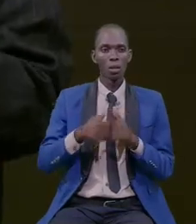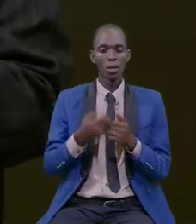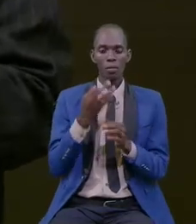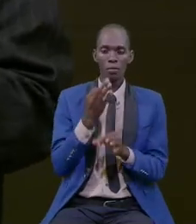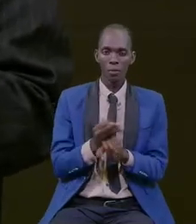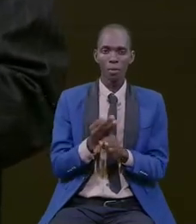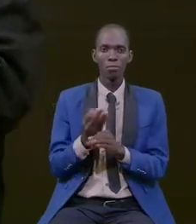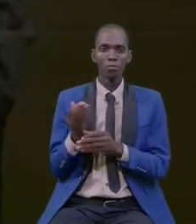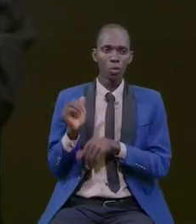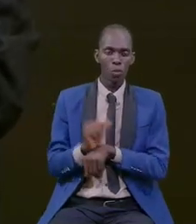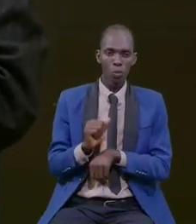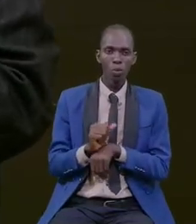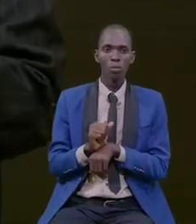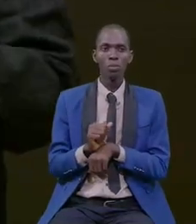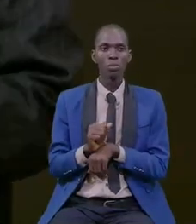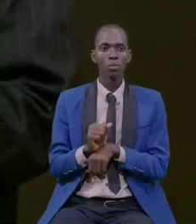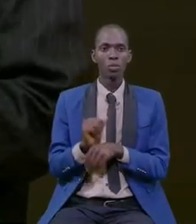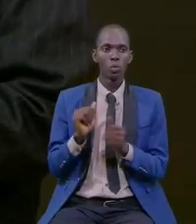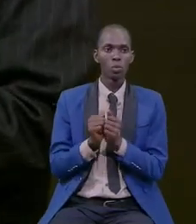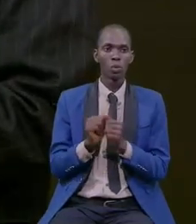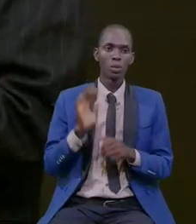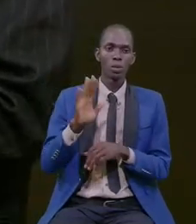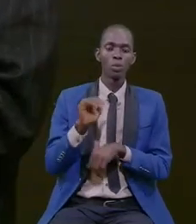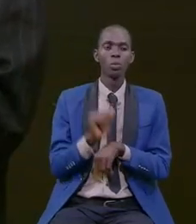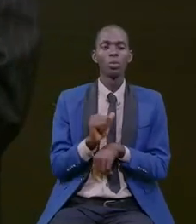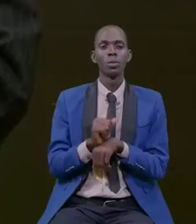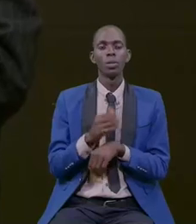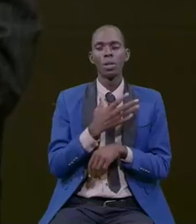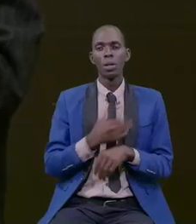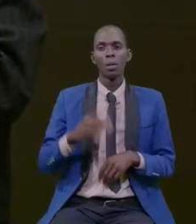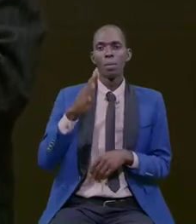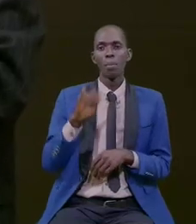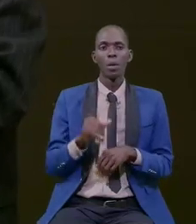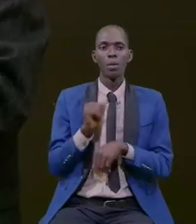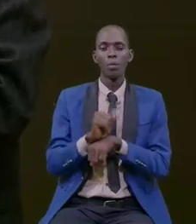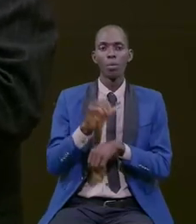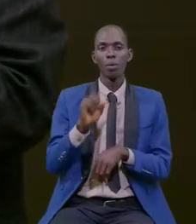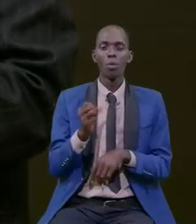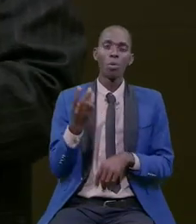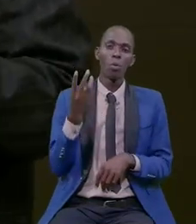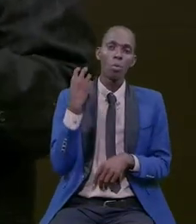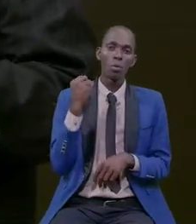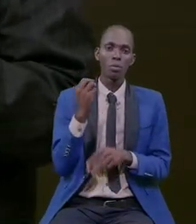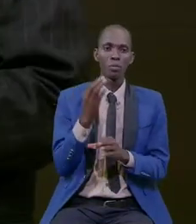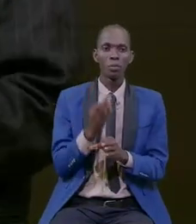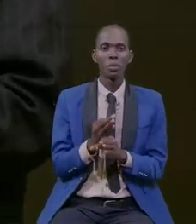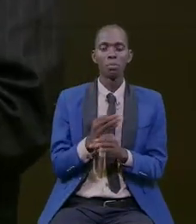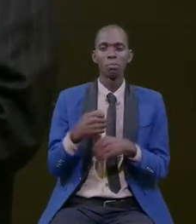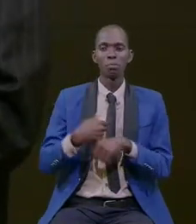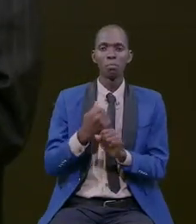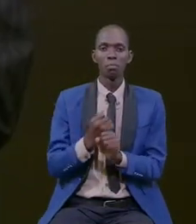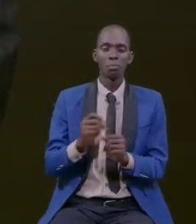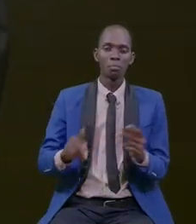agissait avec ses œuvres et que par les œuvres la foi fut